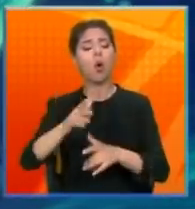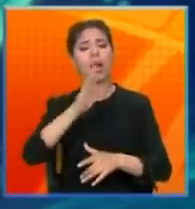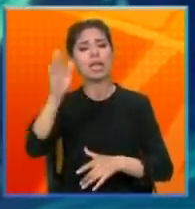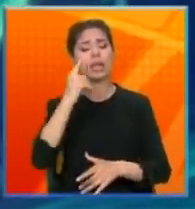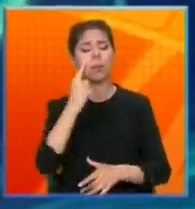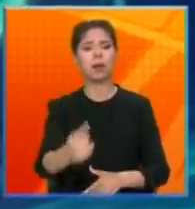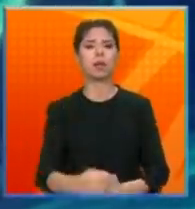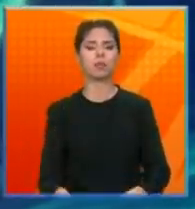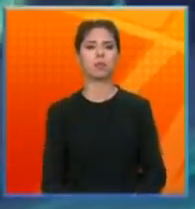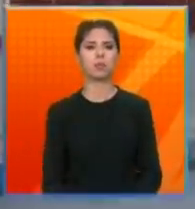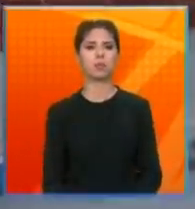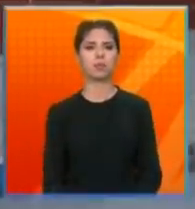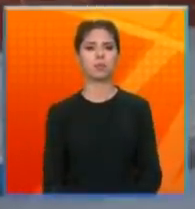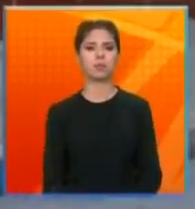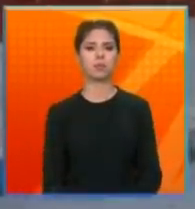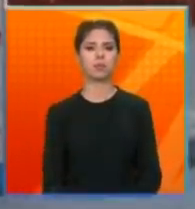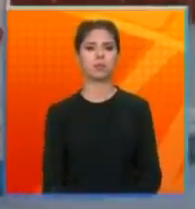bugün.